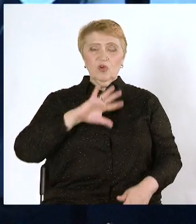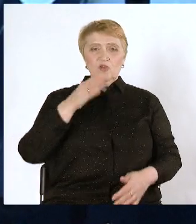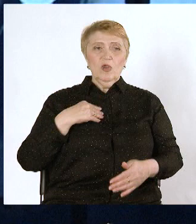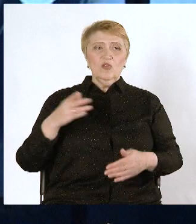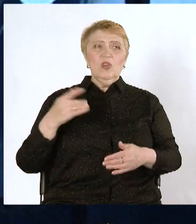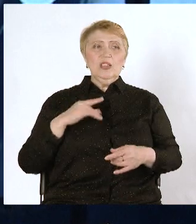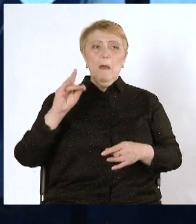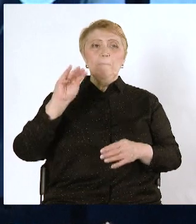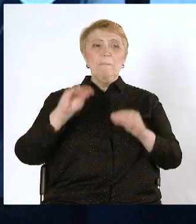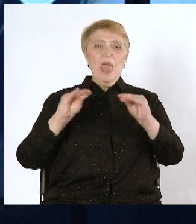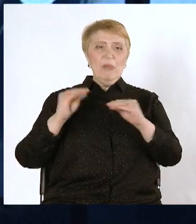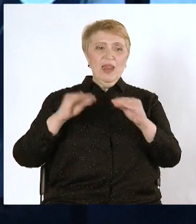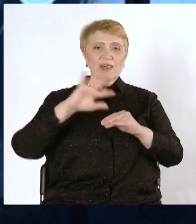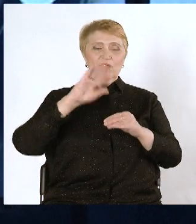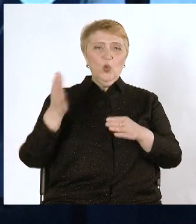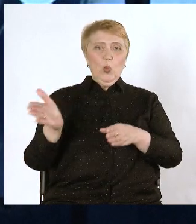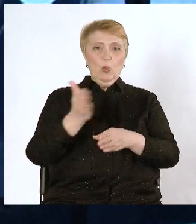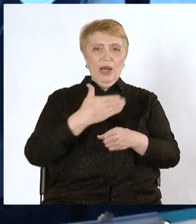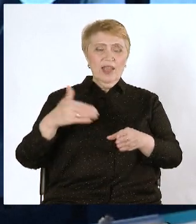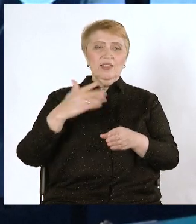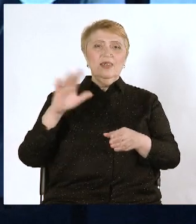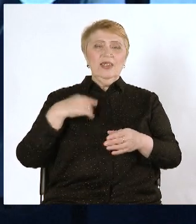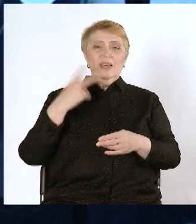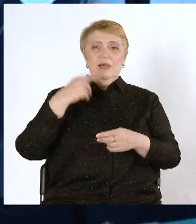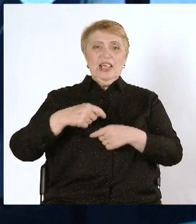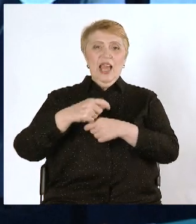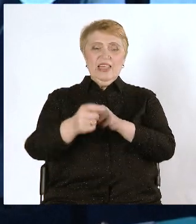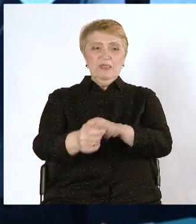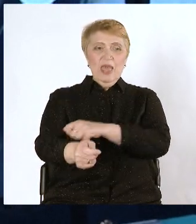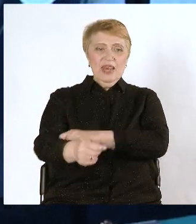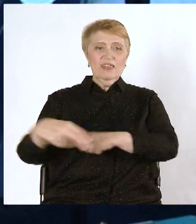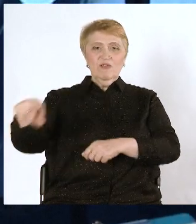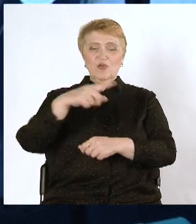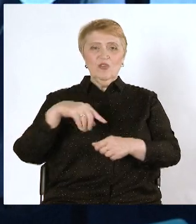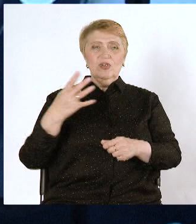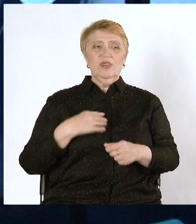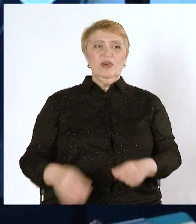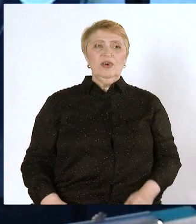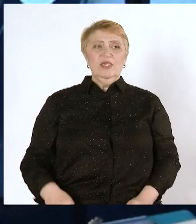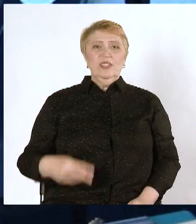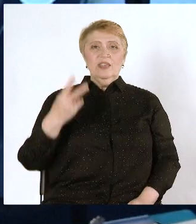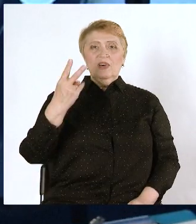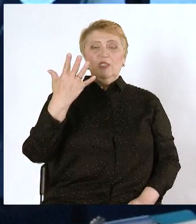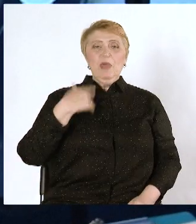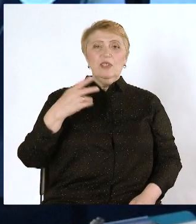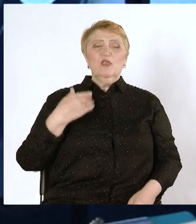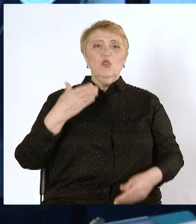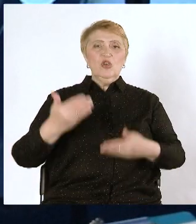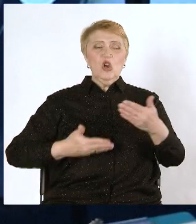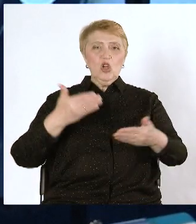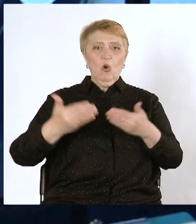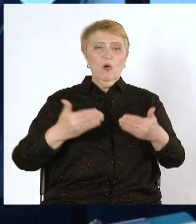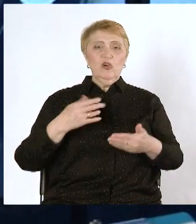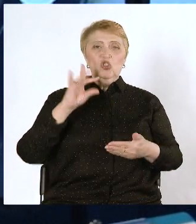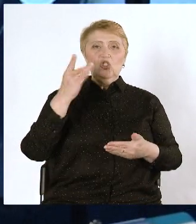по сторонам чтобы она не мешала проверьте этот период периметру может быть равняться там допустим 25 шагом вот четыре раза